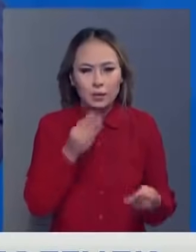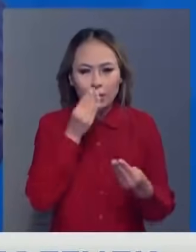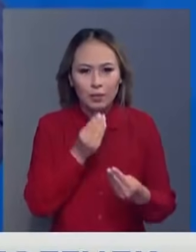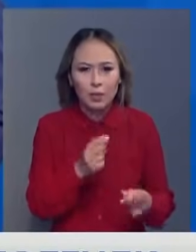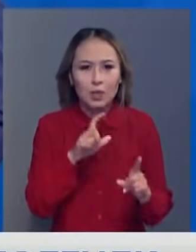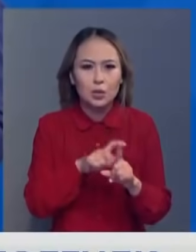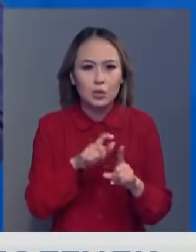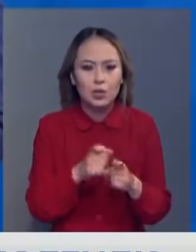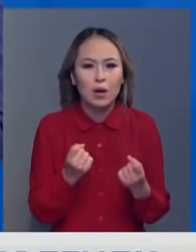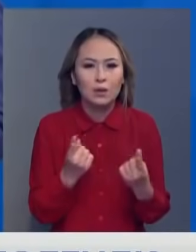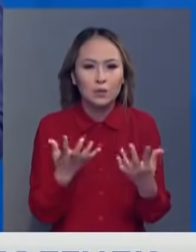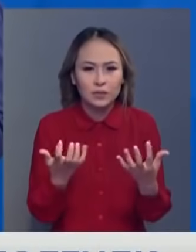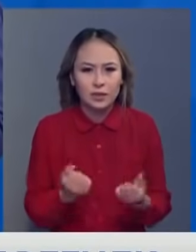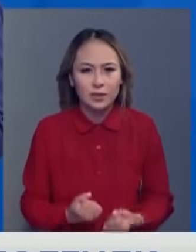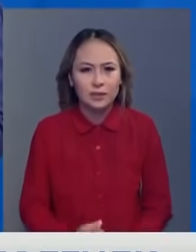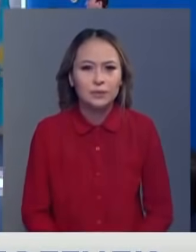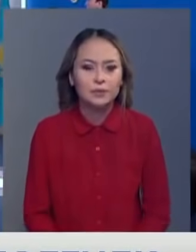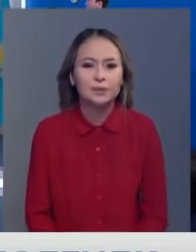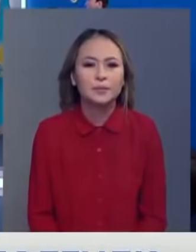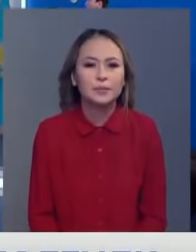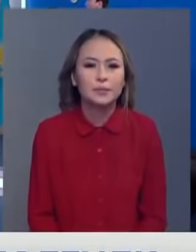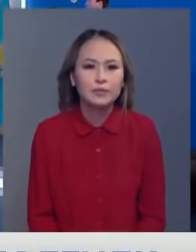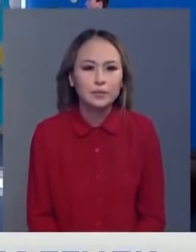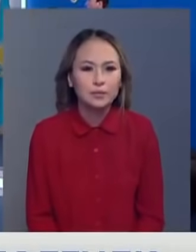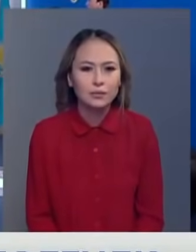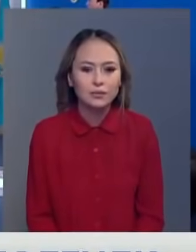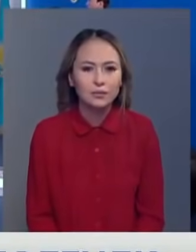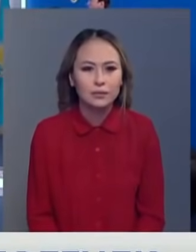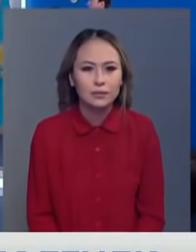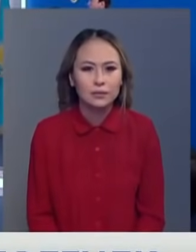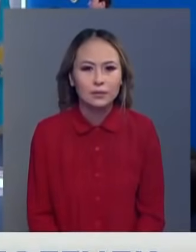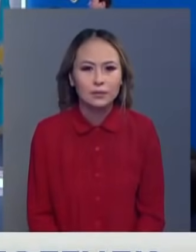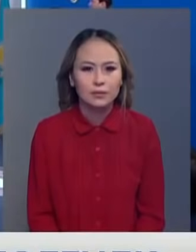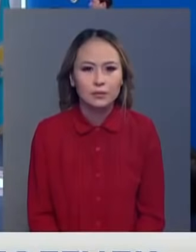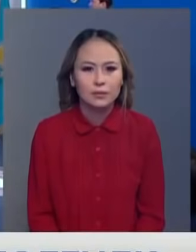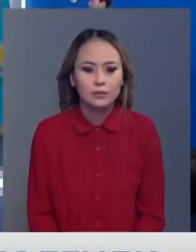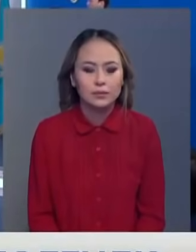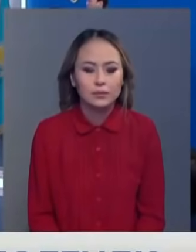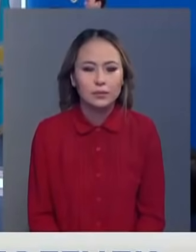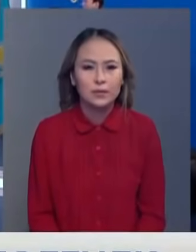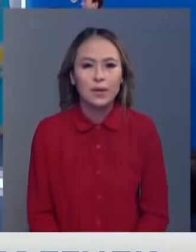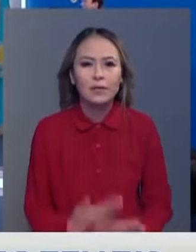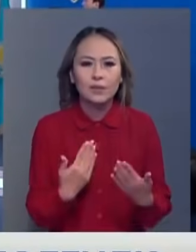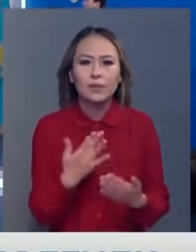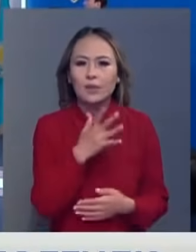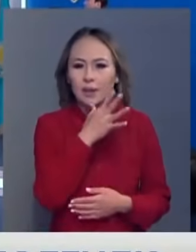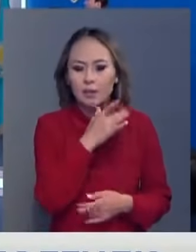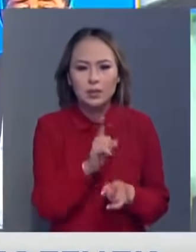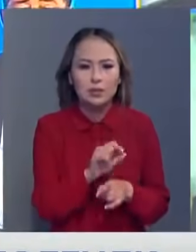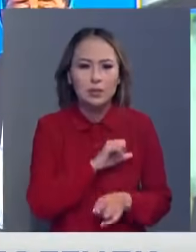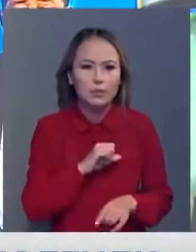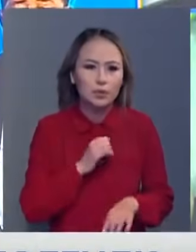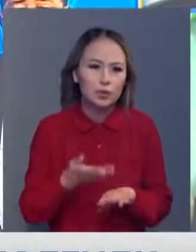сөз таппай әбден қиналасың. Этот период оказался нелегким испытанием. Бұл кесел әрбір отбасын қиын